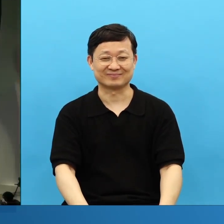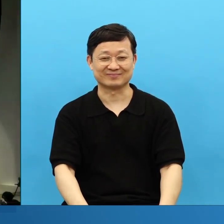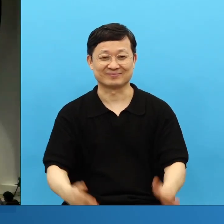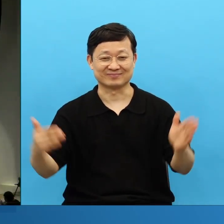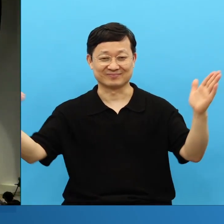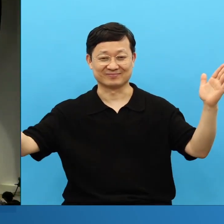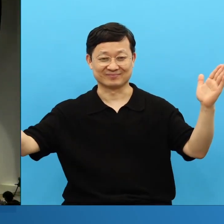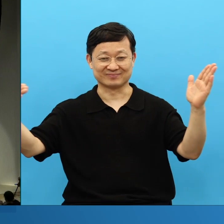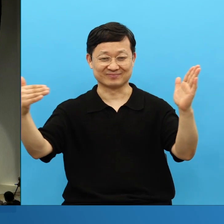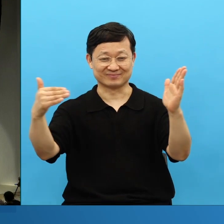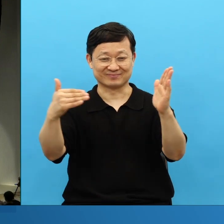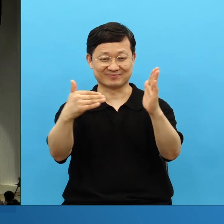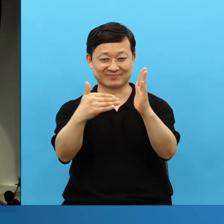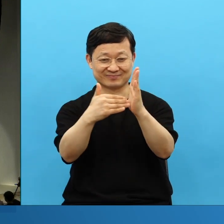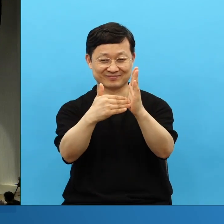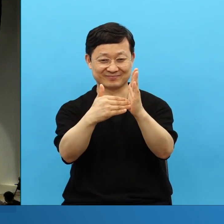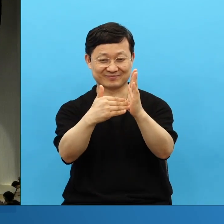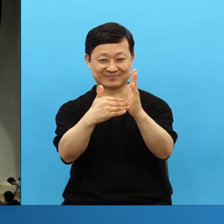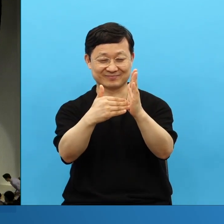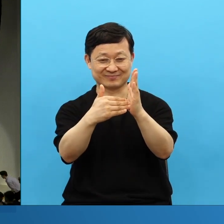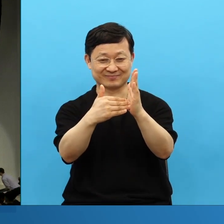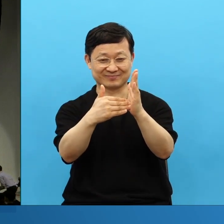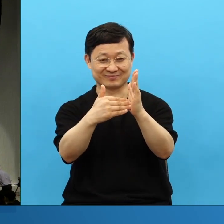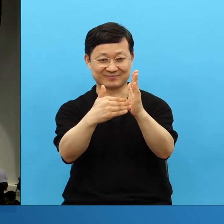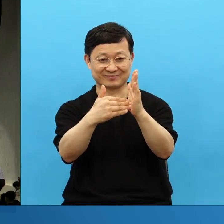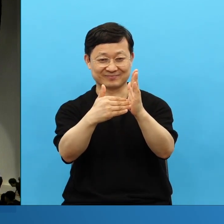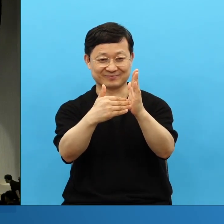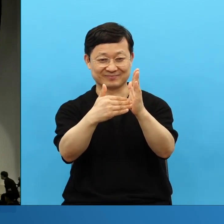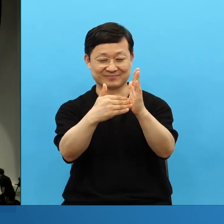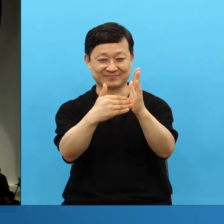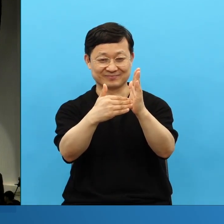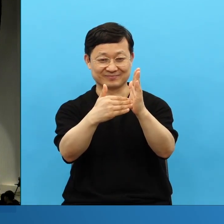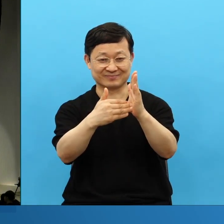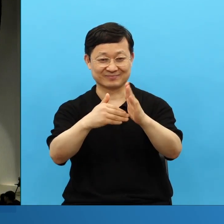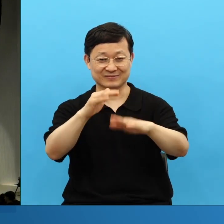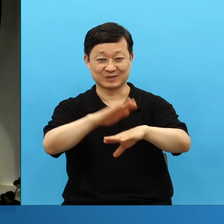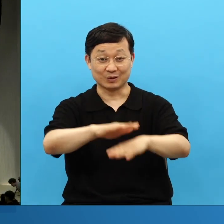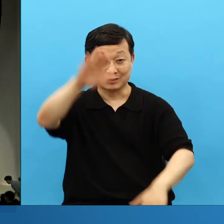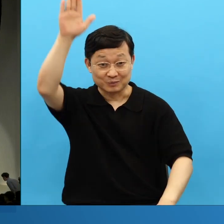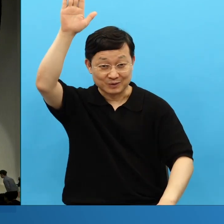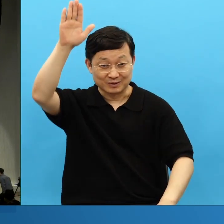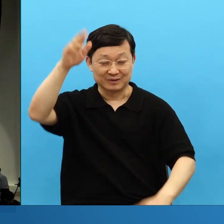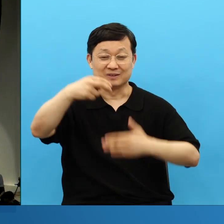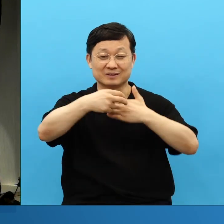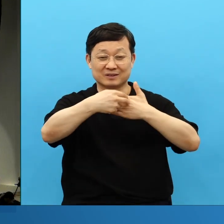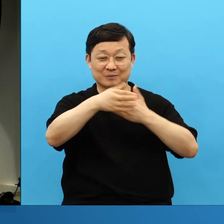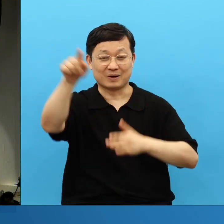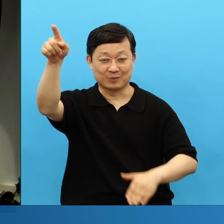손든 분 의료실로 오세요.